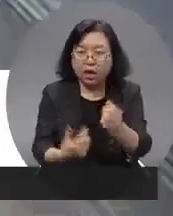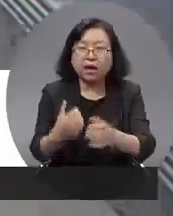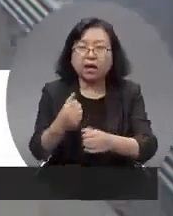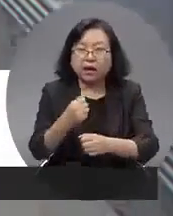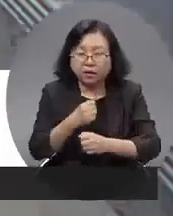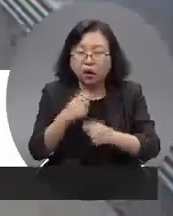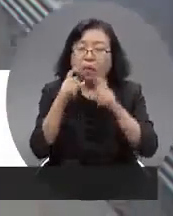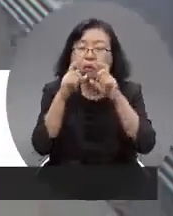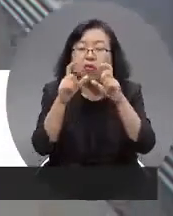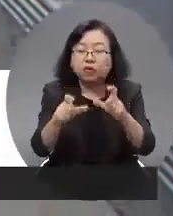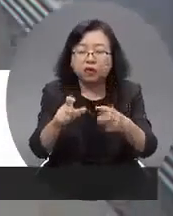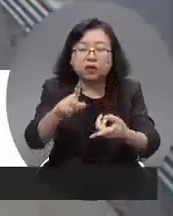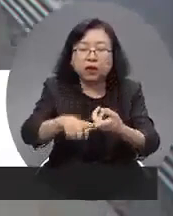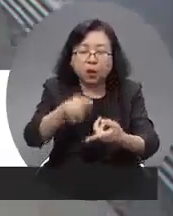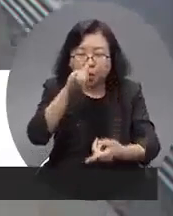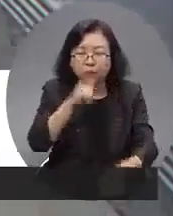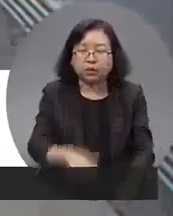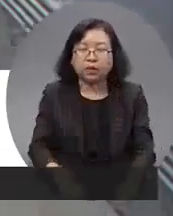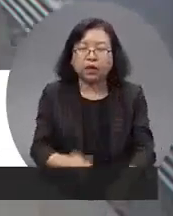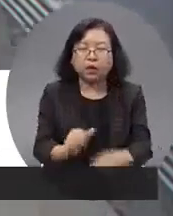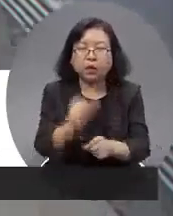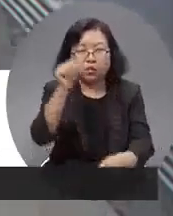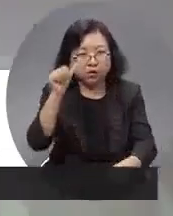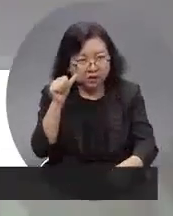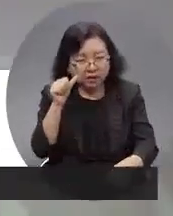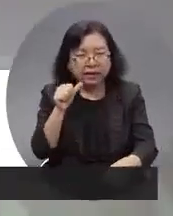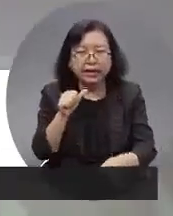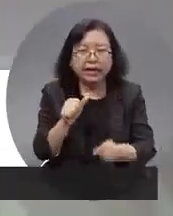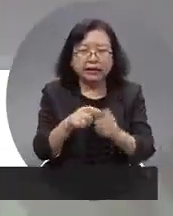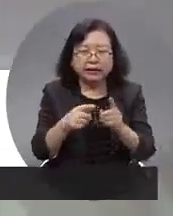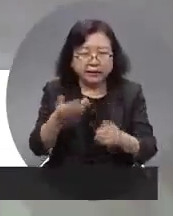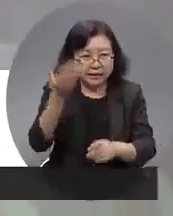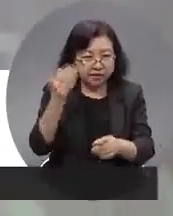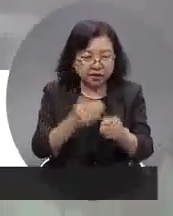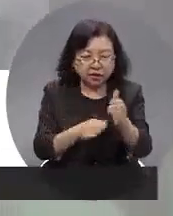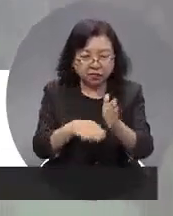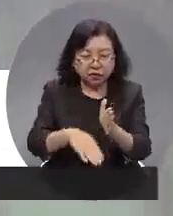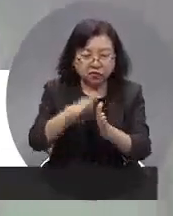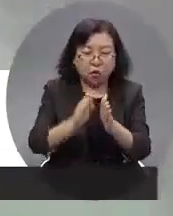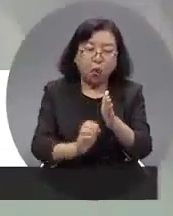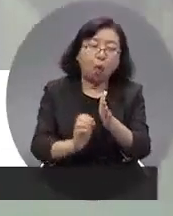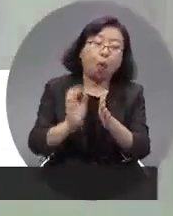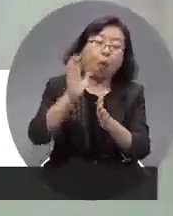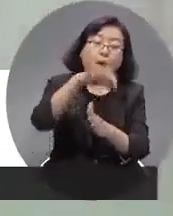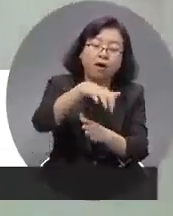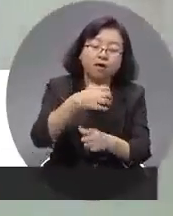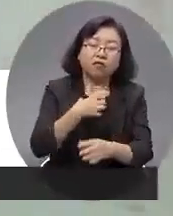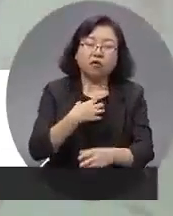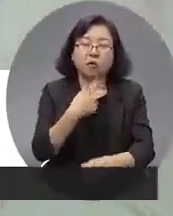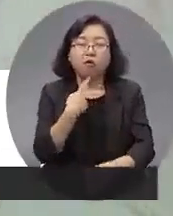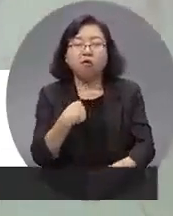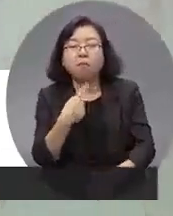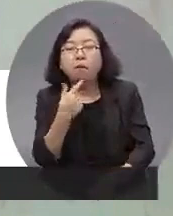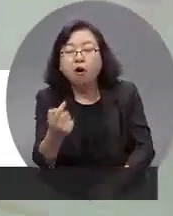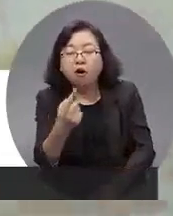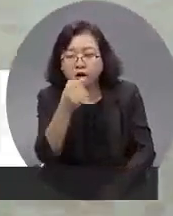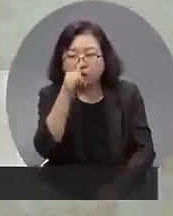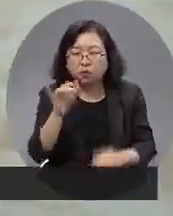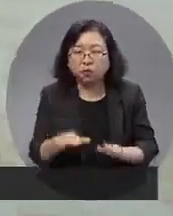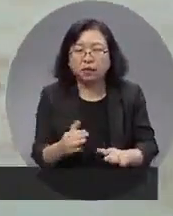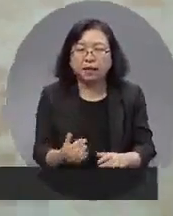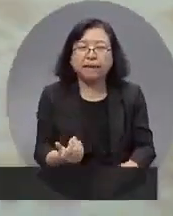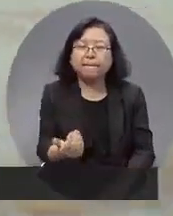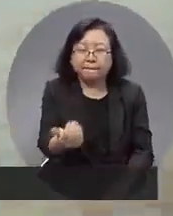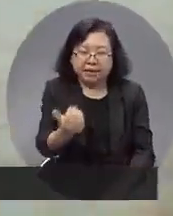유지되고 있는데요. 5년 전 댐 정상으로 물이 흘러넘치는 위험을 겪었던 곳이라 이번에는 일찌감치 수위